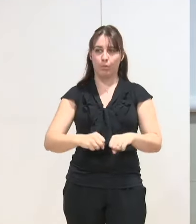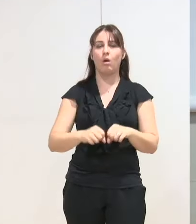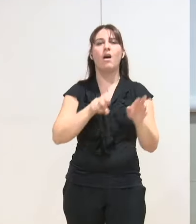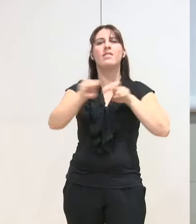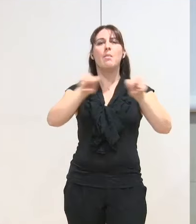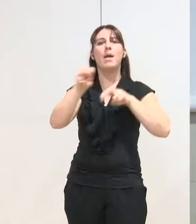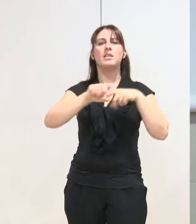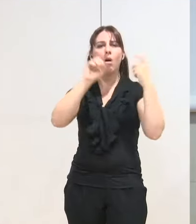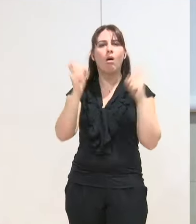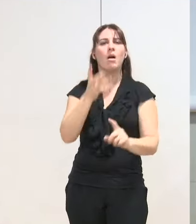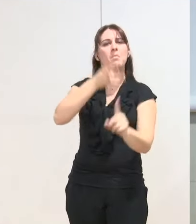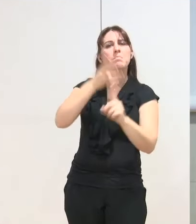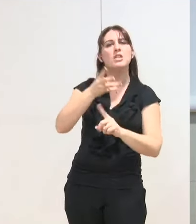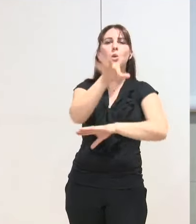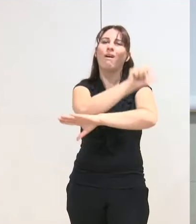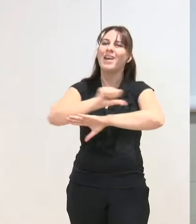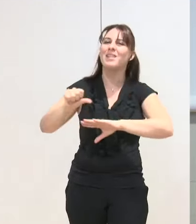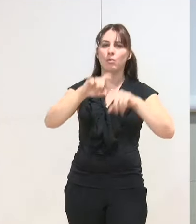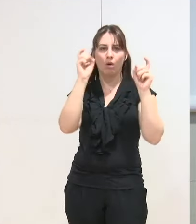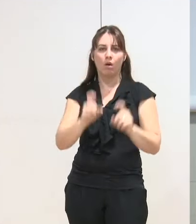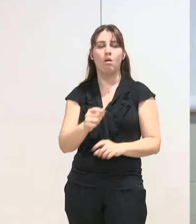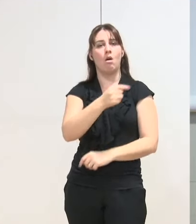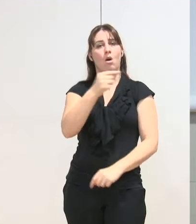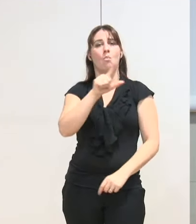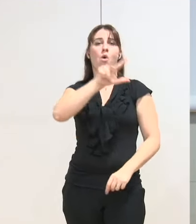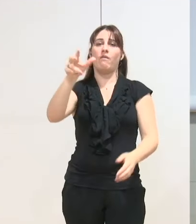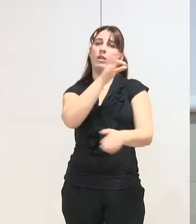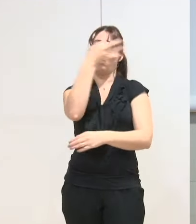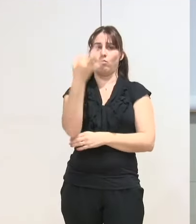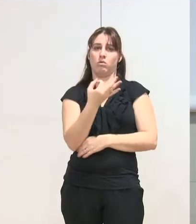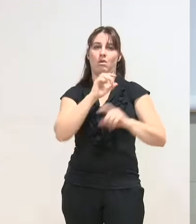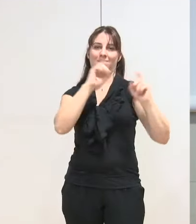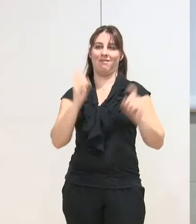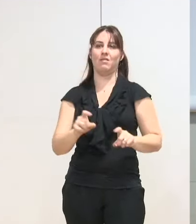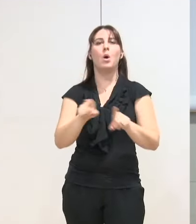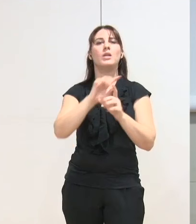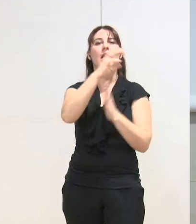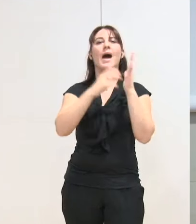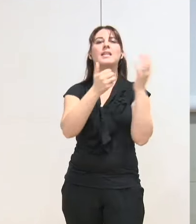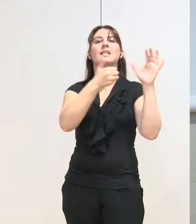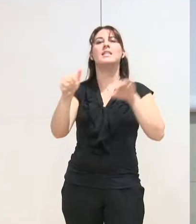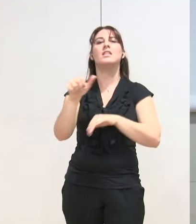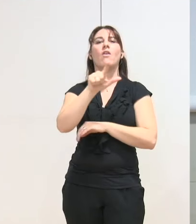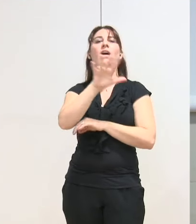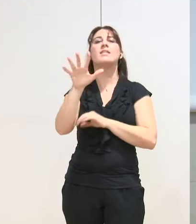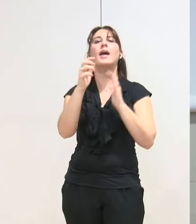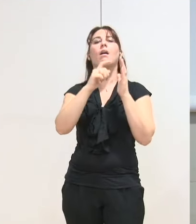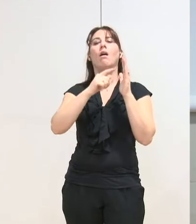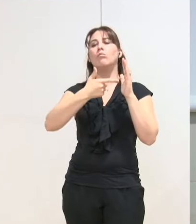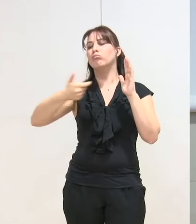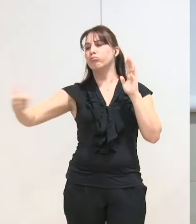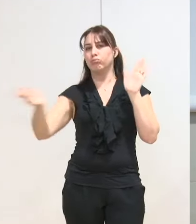déplacement de mission et de réception de - 23 % vous retrouvez ça dans les articles 625 et